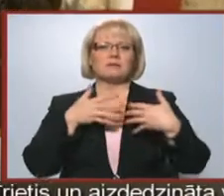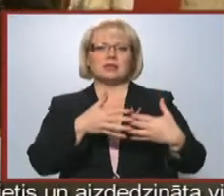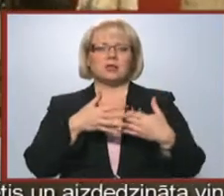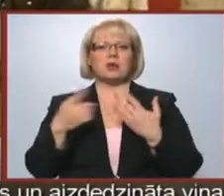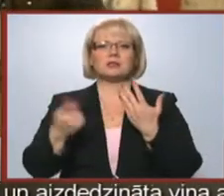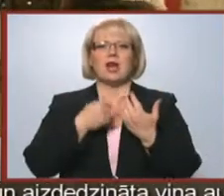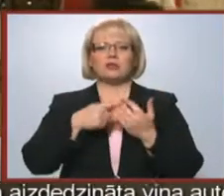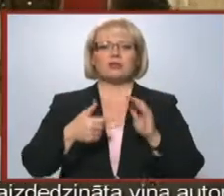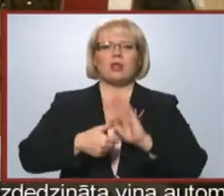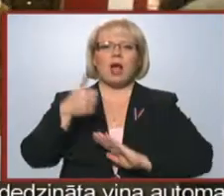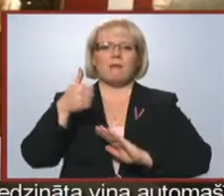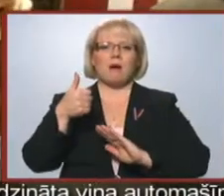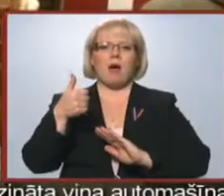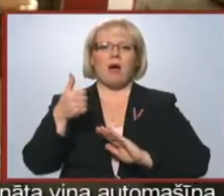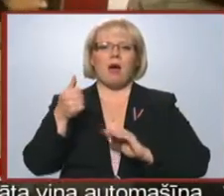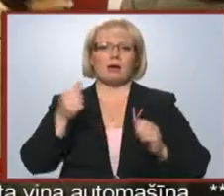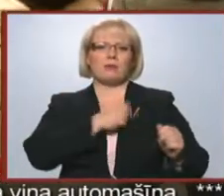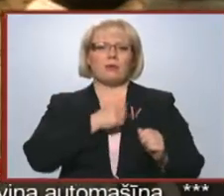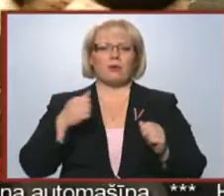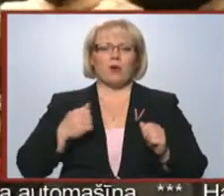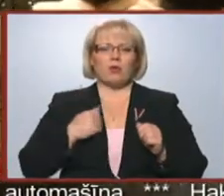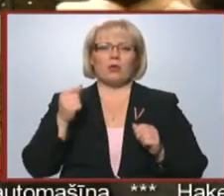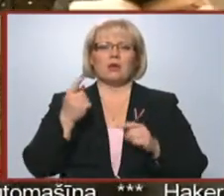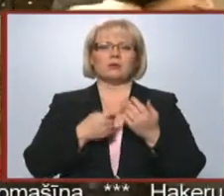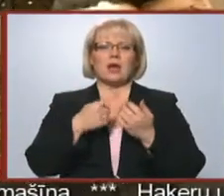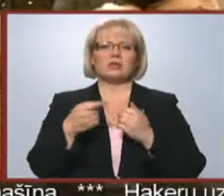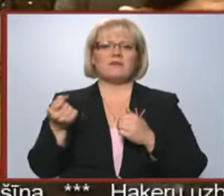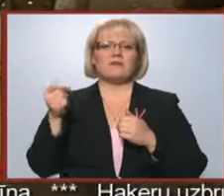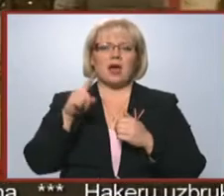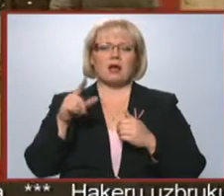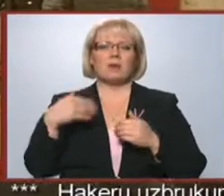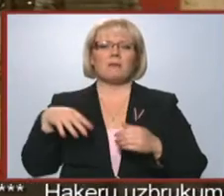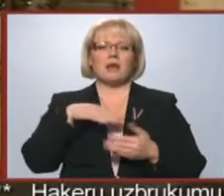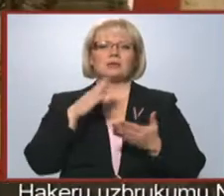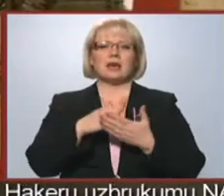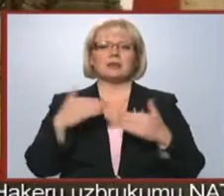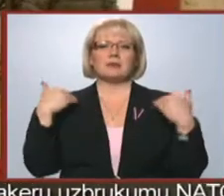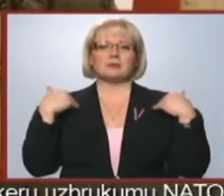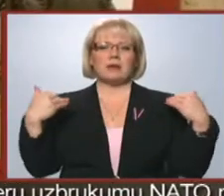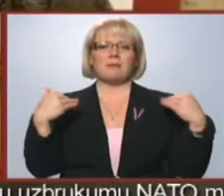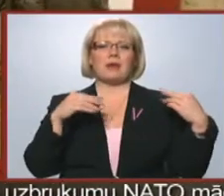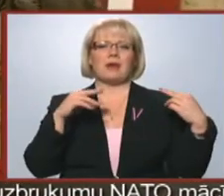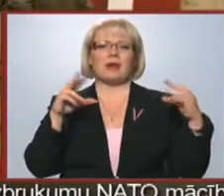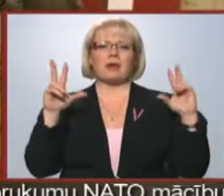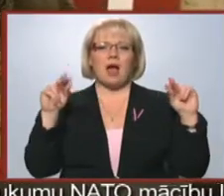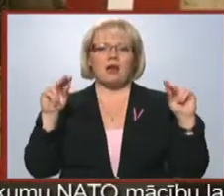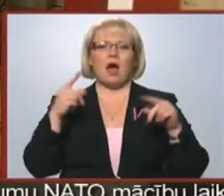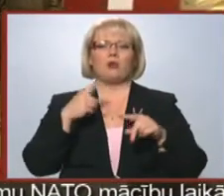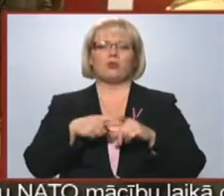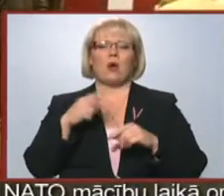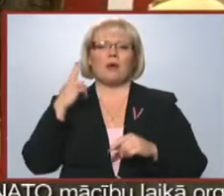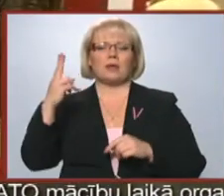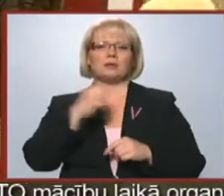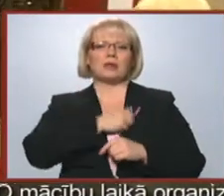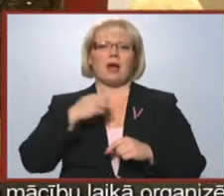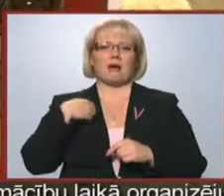skaitlisku un labāk ekipētu pretinieku, skaitlisku pārāku. Bet mēs esam stipri, garā, un to apliecina mūsdienu karavīrs, un vēl, kura uzdāmā